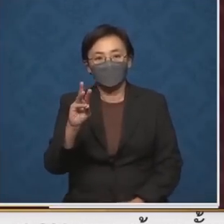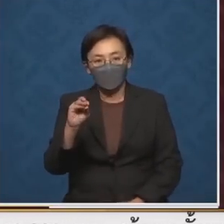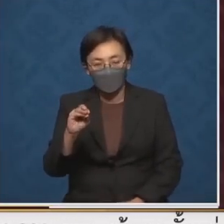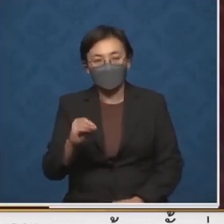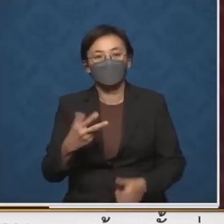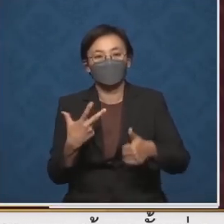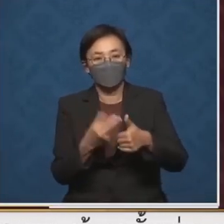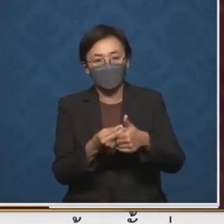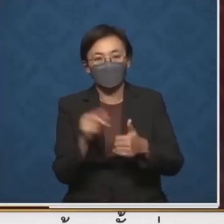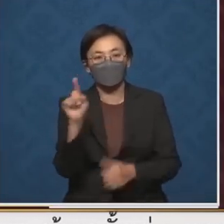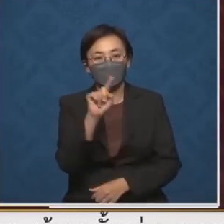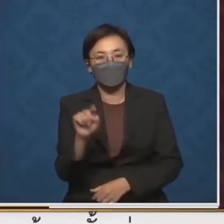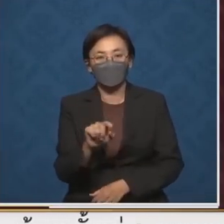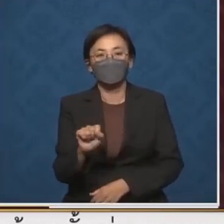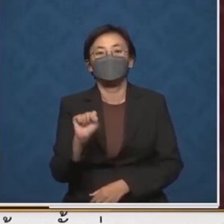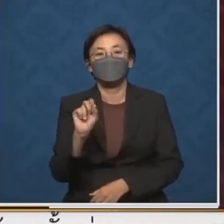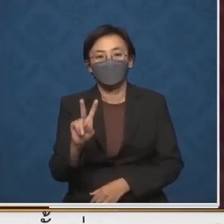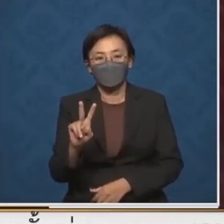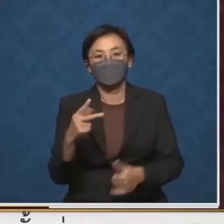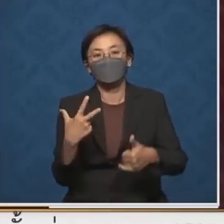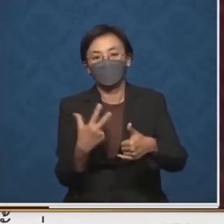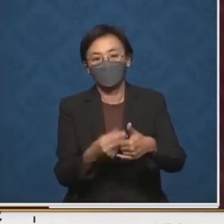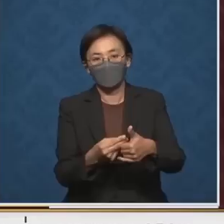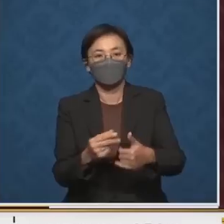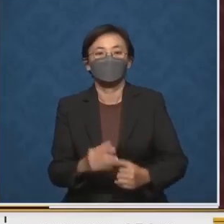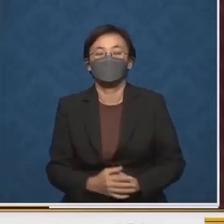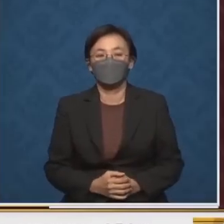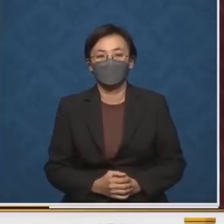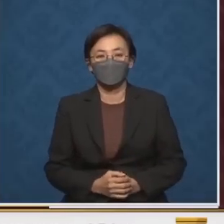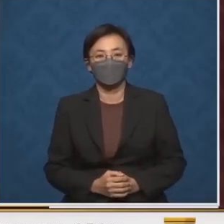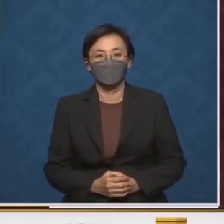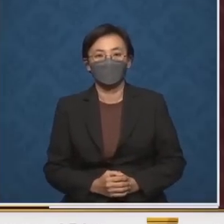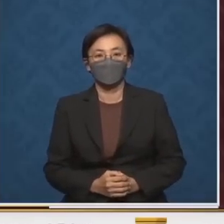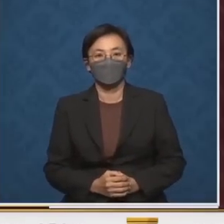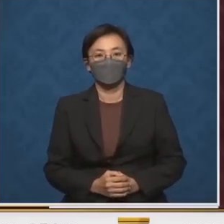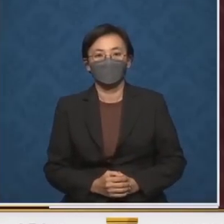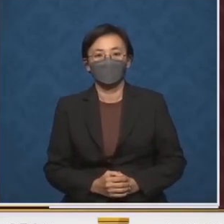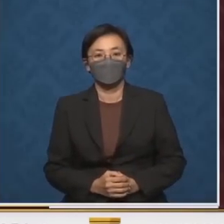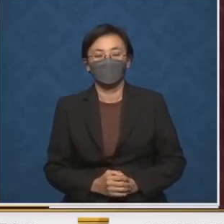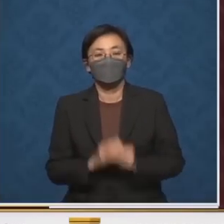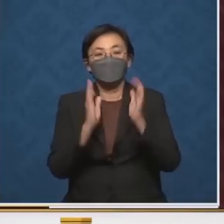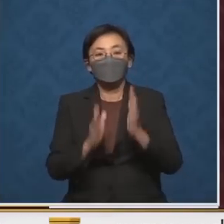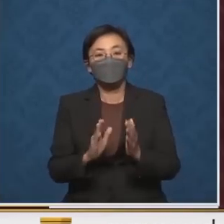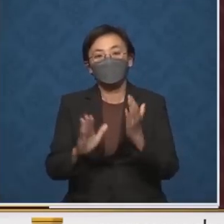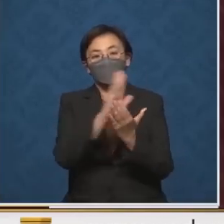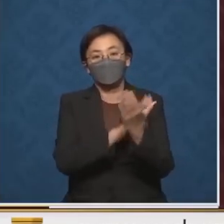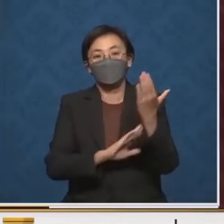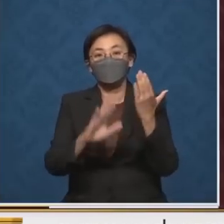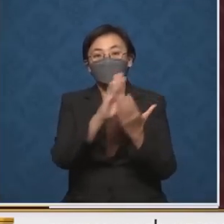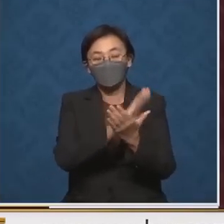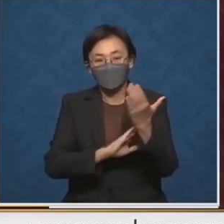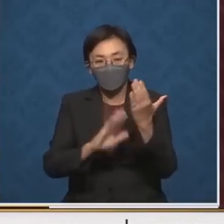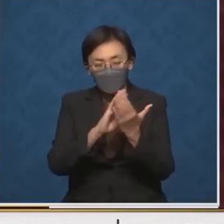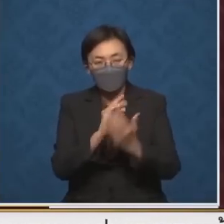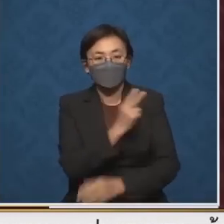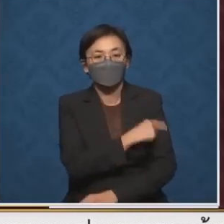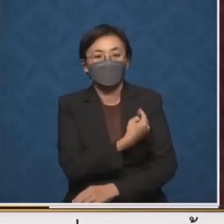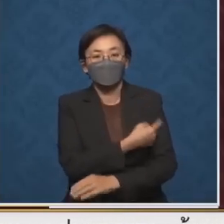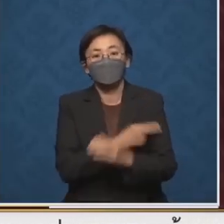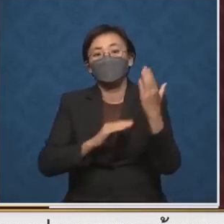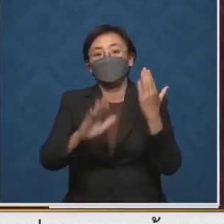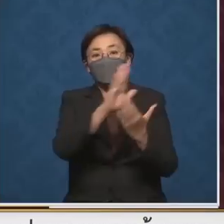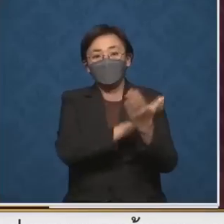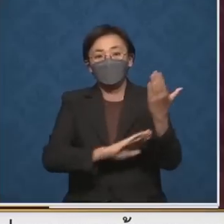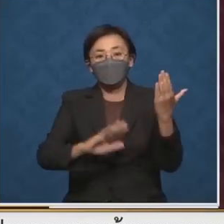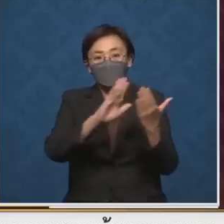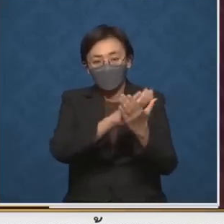อแกเท่านั้นเดียวท่านไปดูปฏิกริยาของคนทั้ประเทศและหมอทั้งปเทศและผลลับ